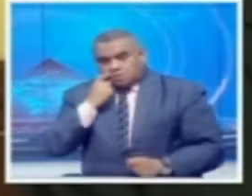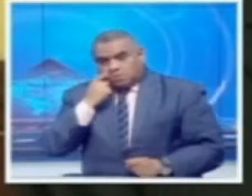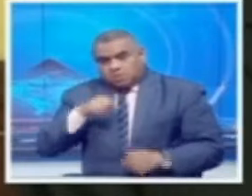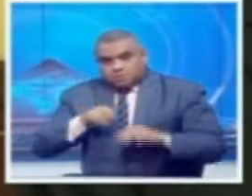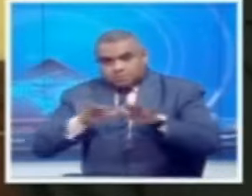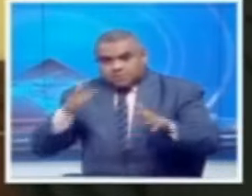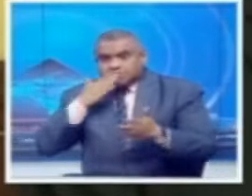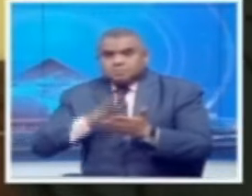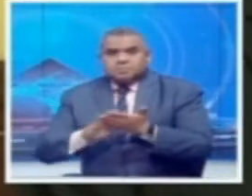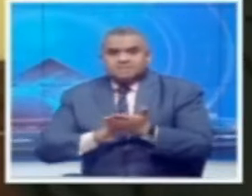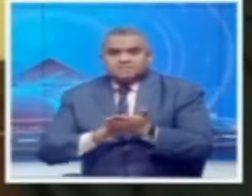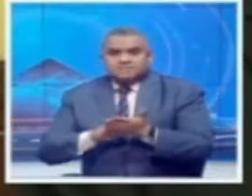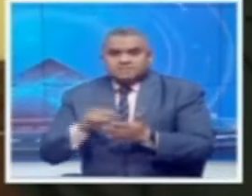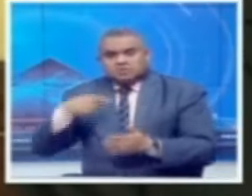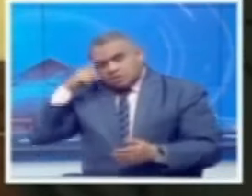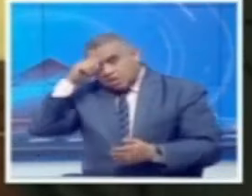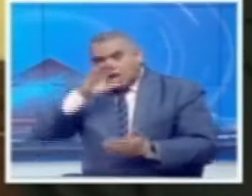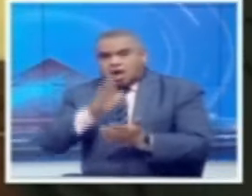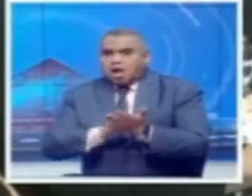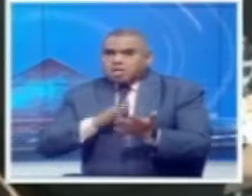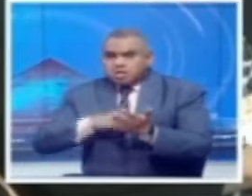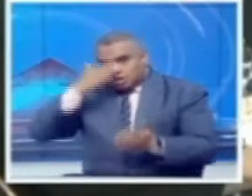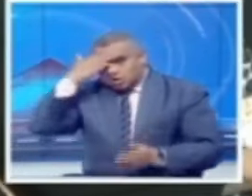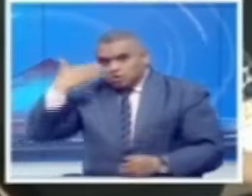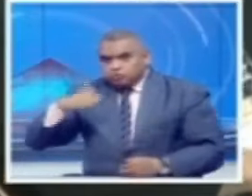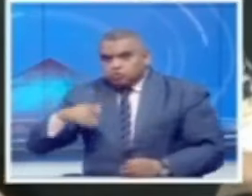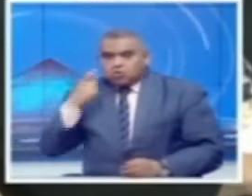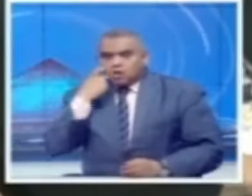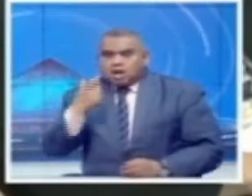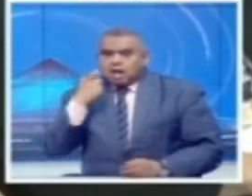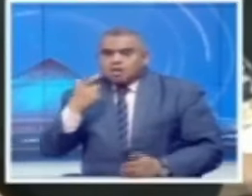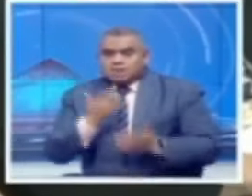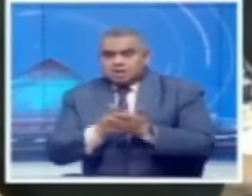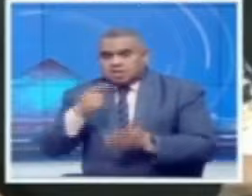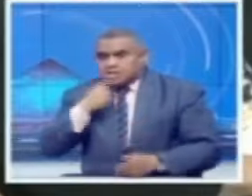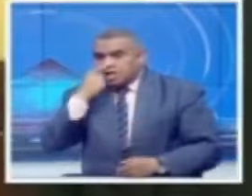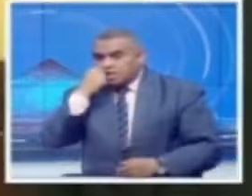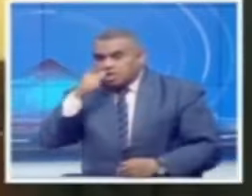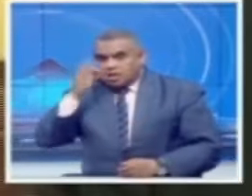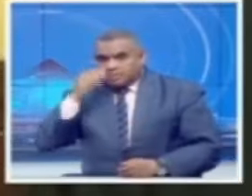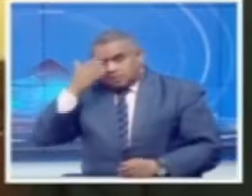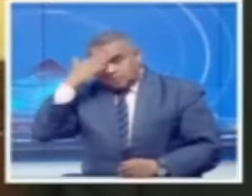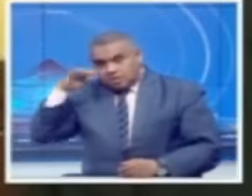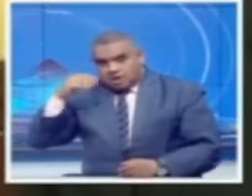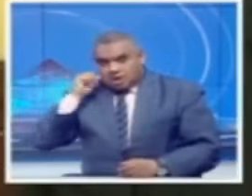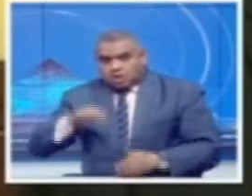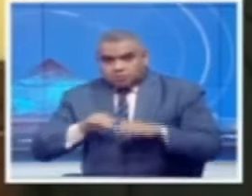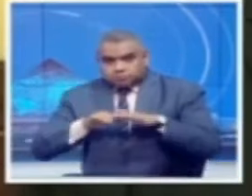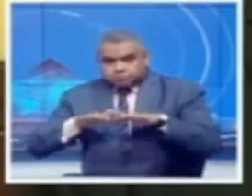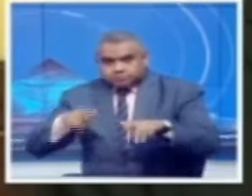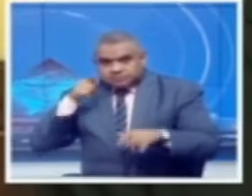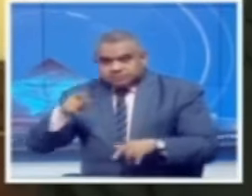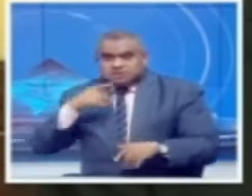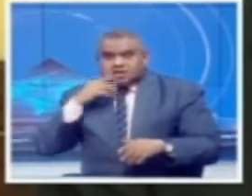منتشر، ولكن مرض شديد الخطوره. احنا بنطعم في حالتين، يا اما يكون مرض شديد الانتشار حتى لو